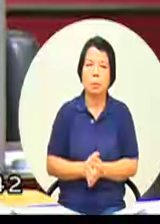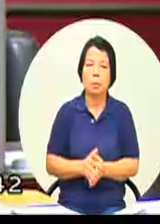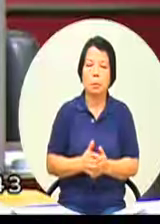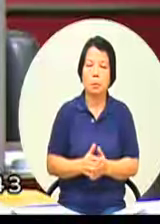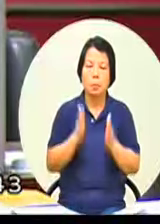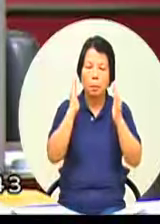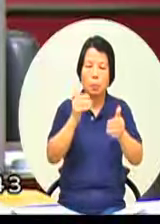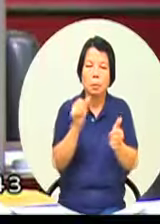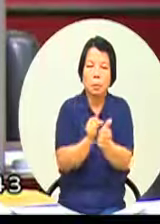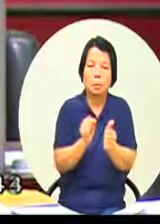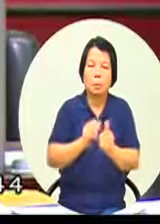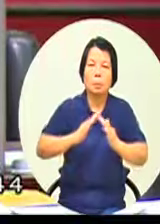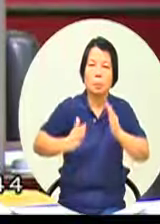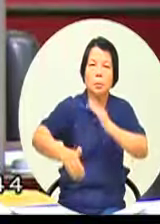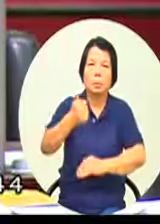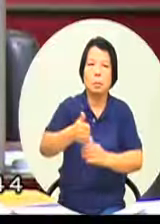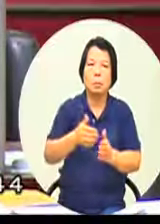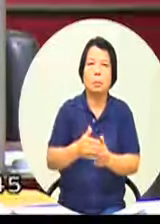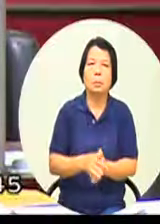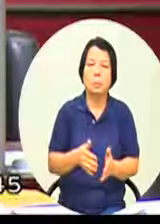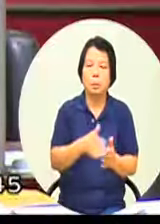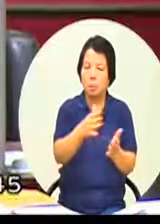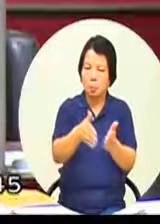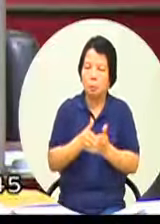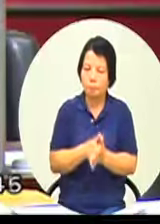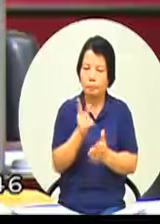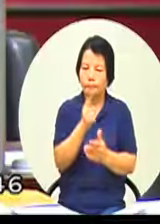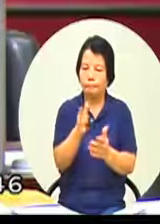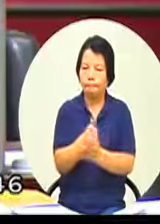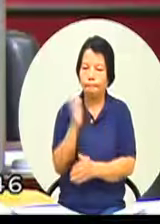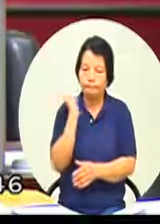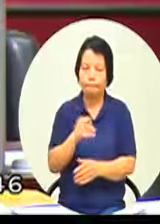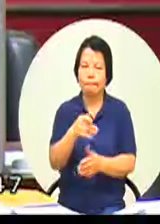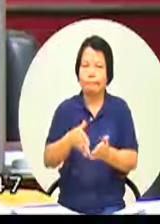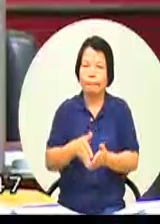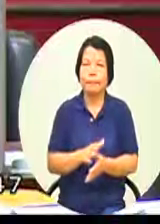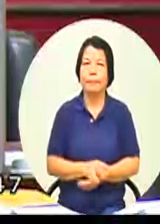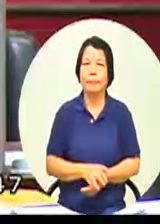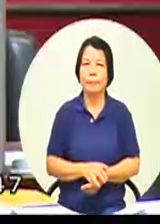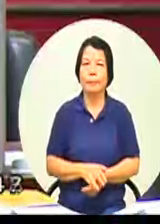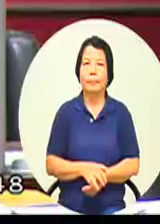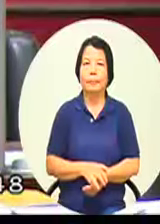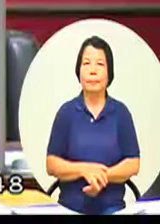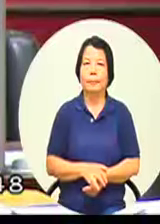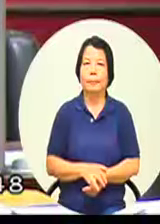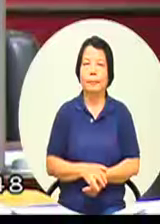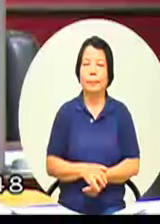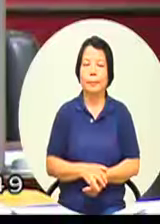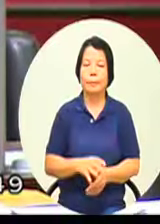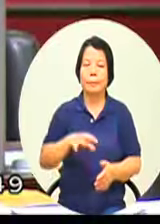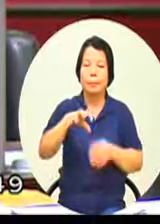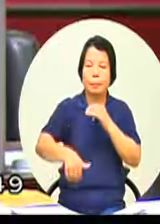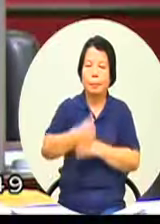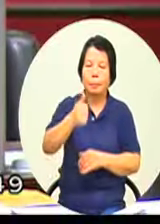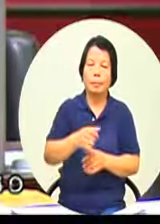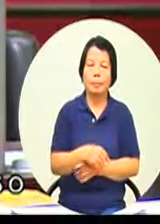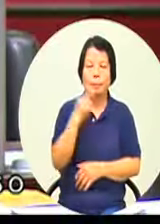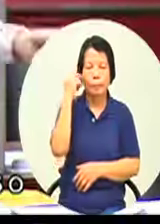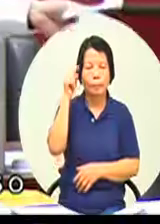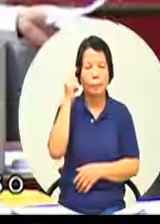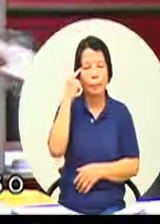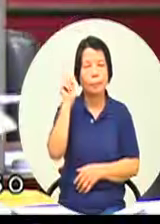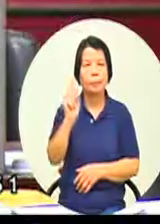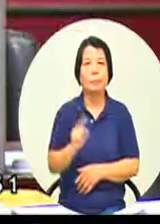方面概念是有的啦，我觉得他该打屁股，真的。好，在这方面呢，他应该，局长你认为呢？